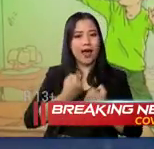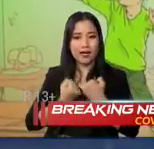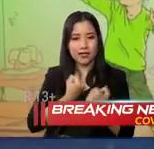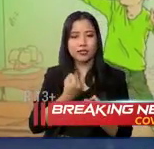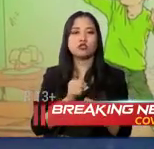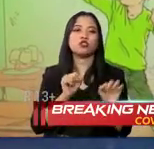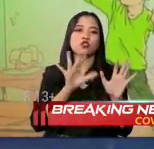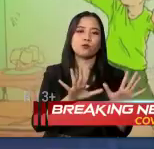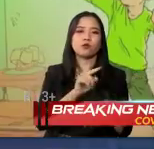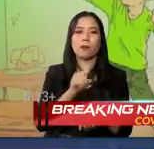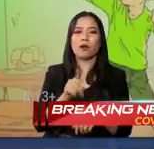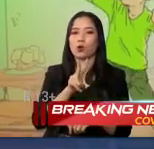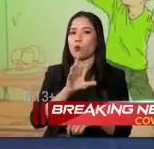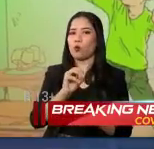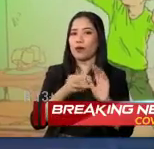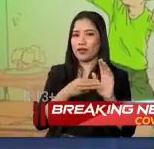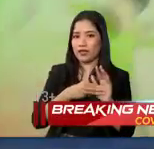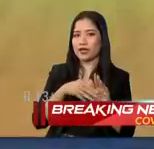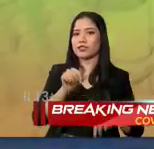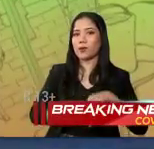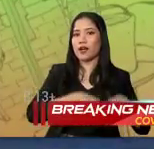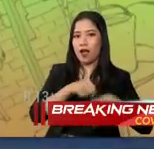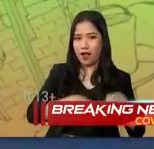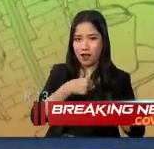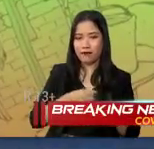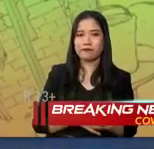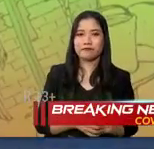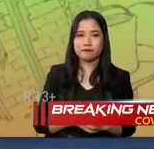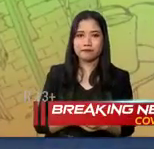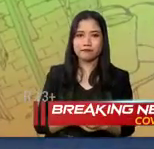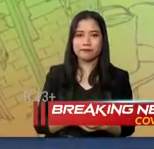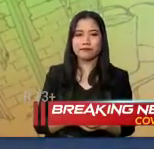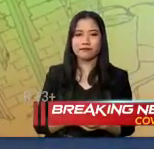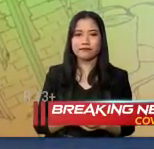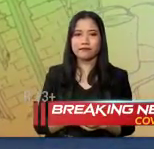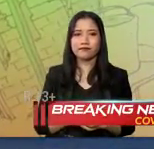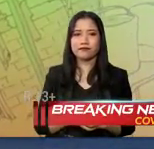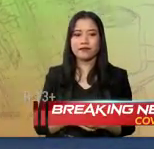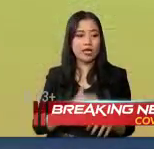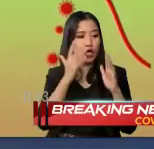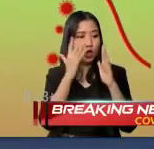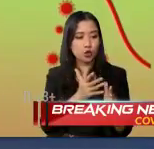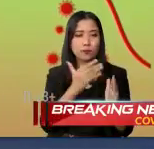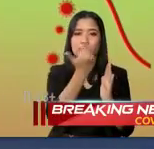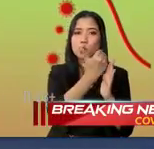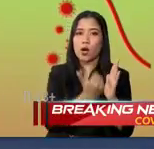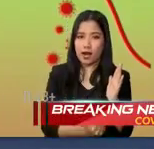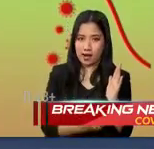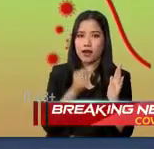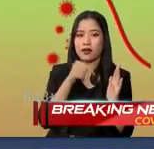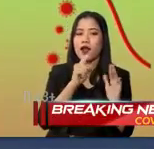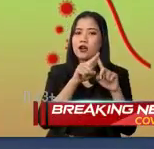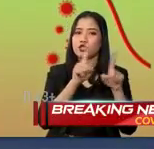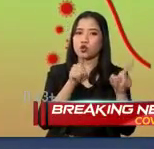10-20 m ketika bersepeda dari orang lain Hai patuhi himbauan yang telah diberikan pemerintah melalui